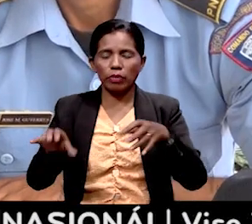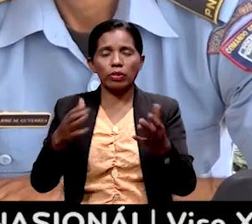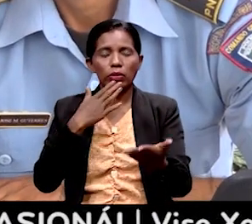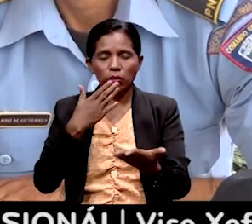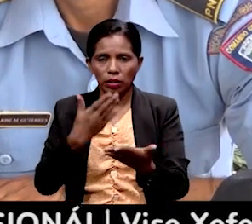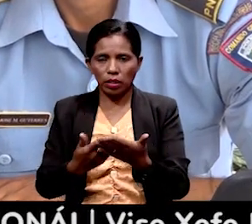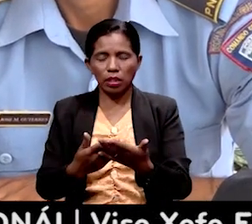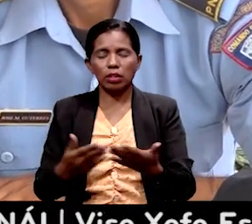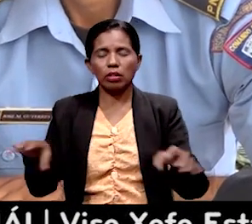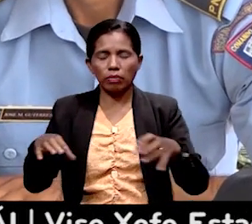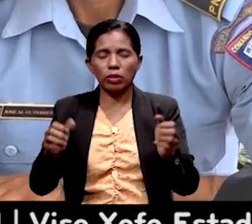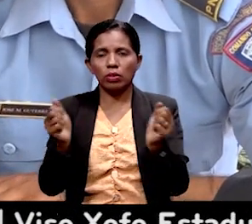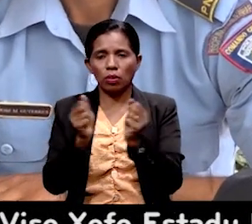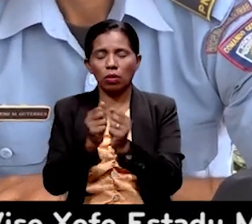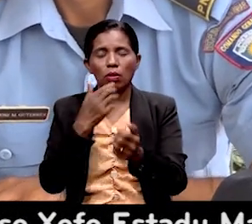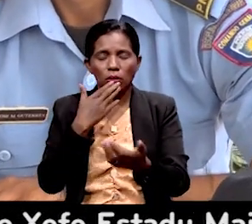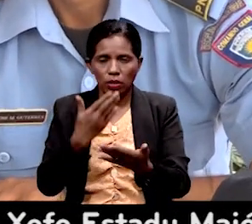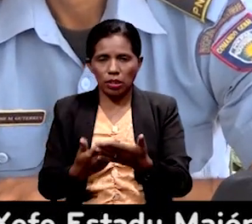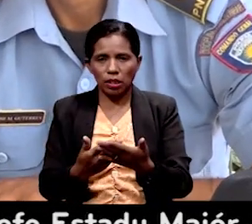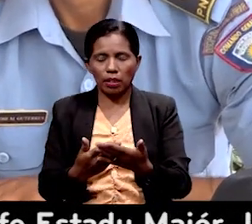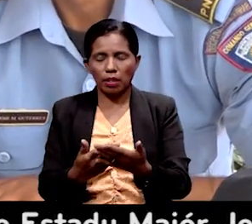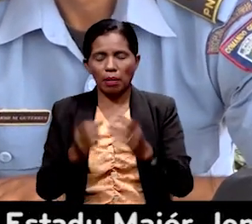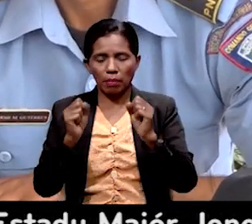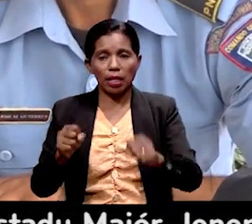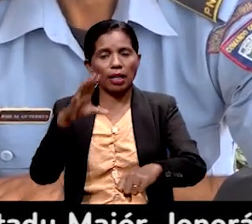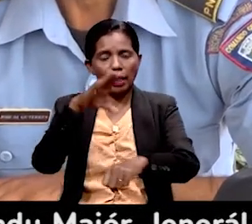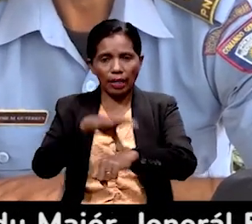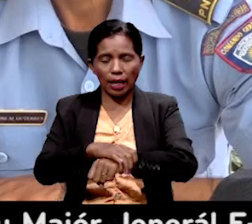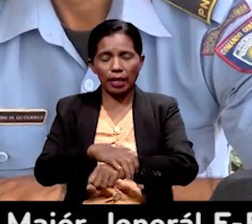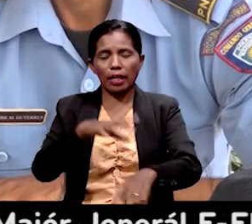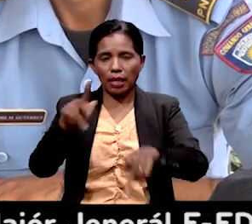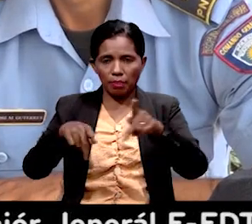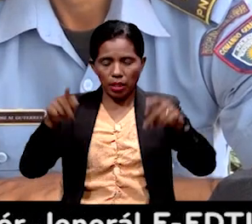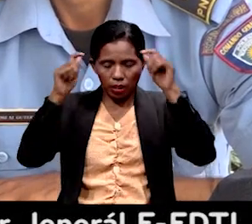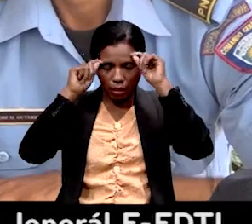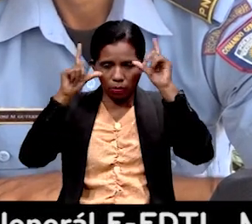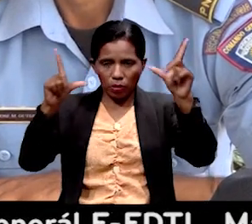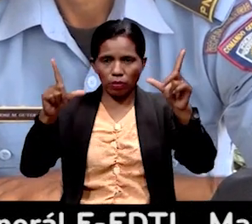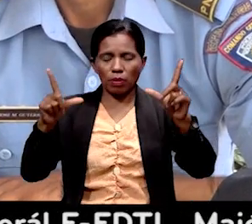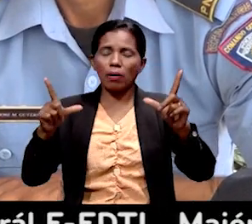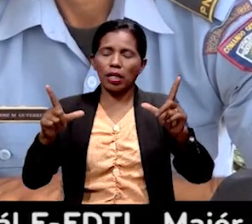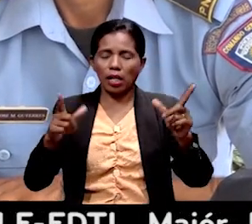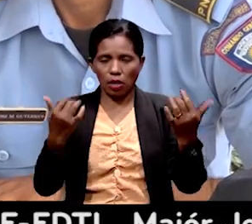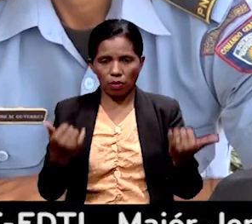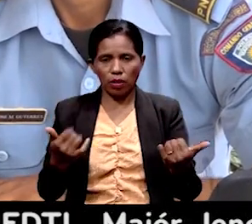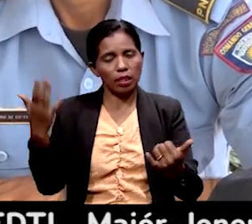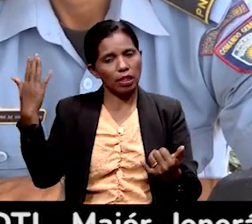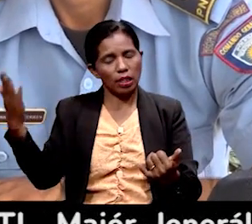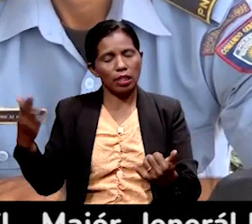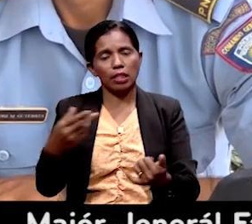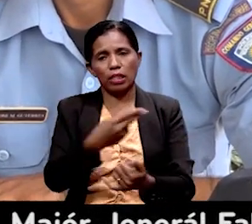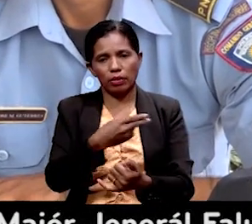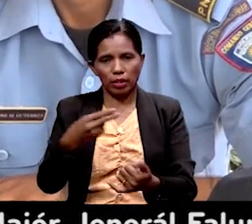host force makas bele kaptura itinia mengalami sarnya agora dau ihela sira